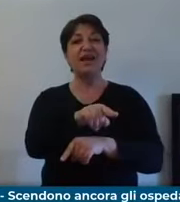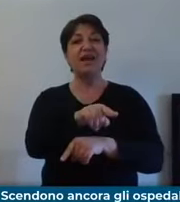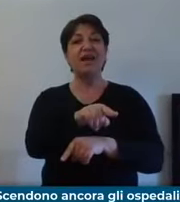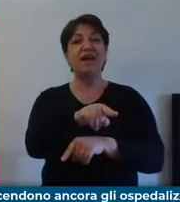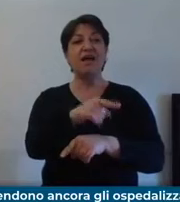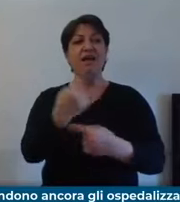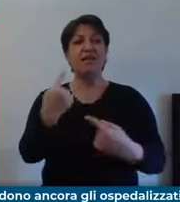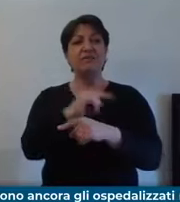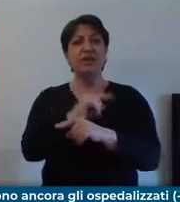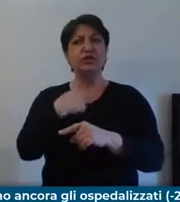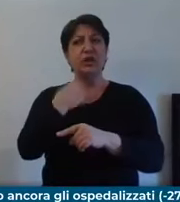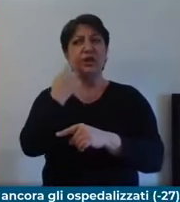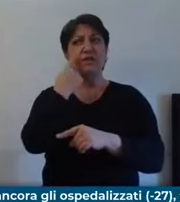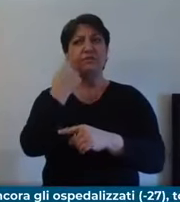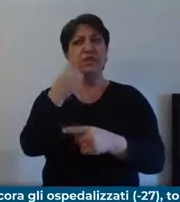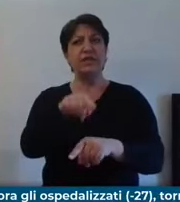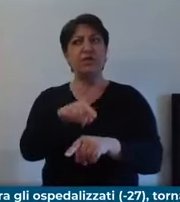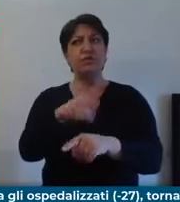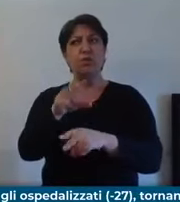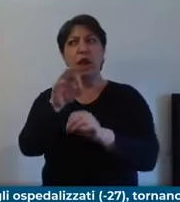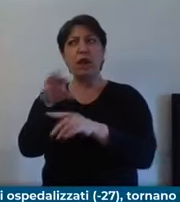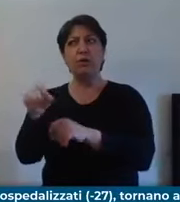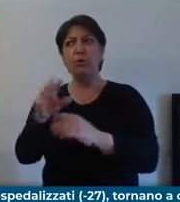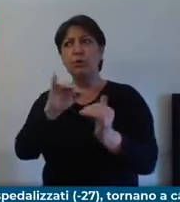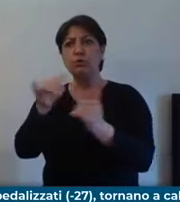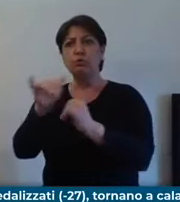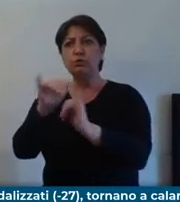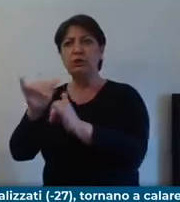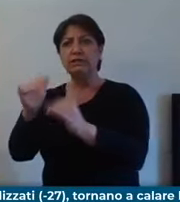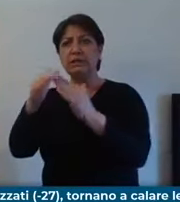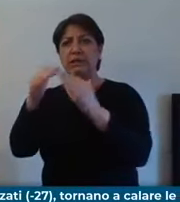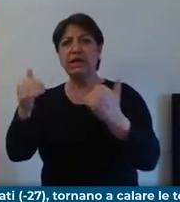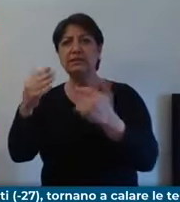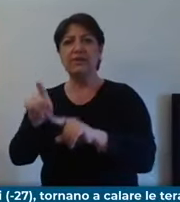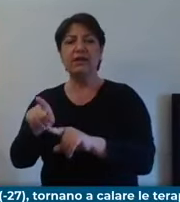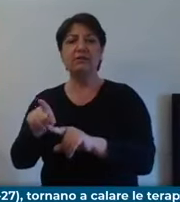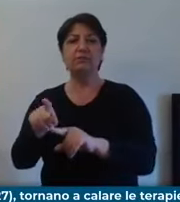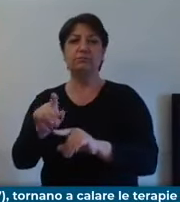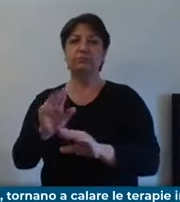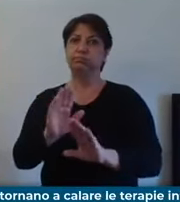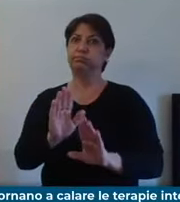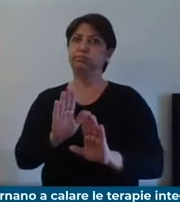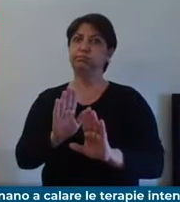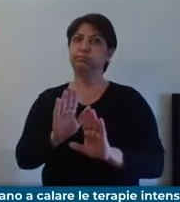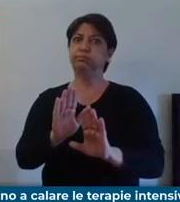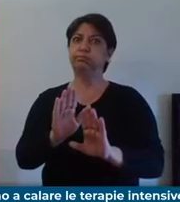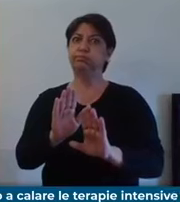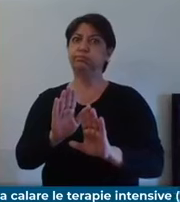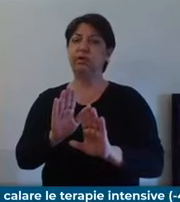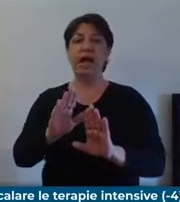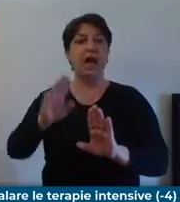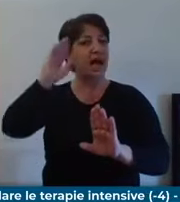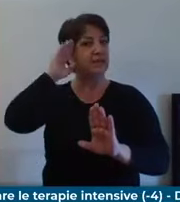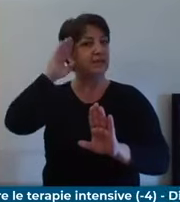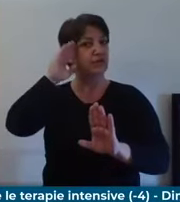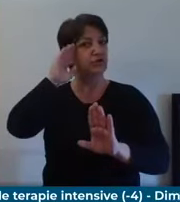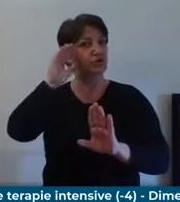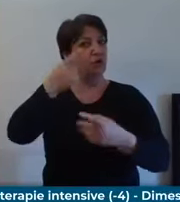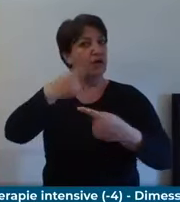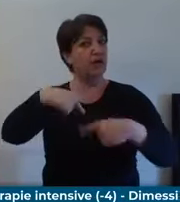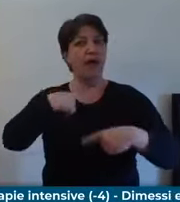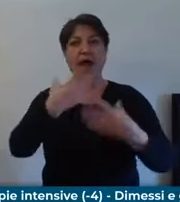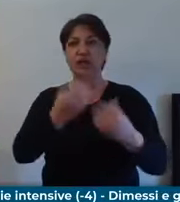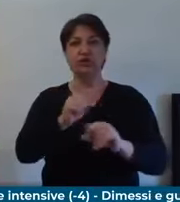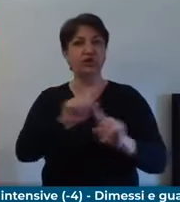e tondo a tutta la cittadinanza che non è assolutamente accettabile che chi è in quarantena esca per qualunque motivo dalla casa